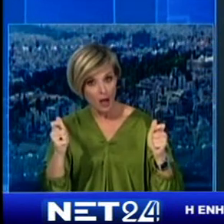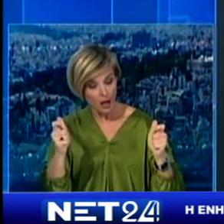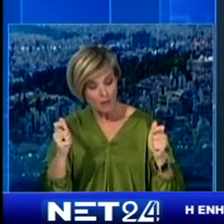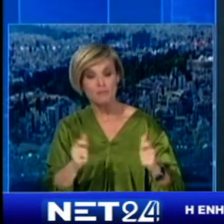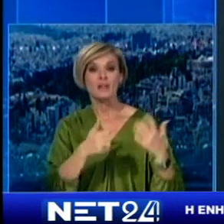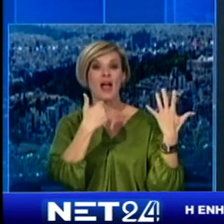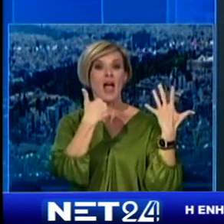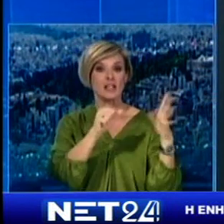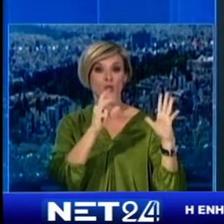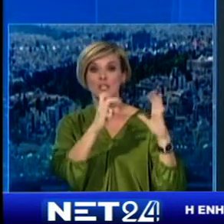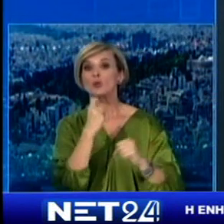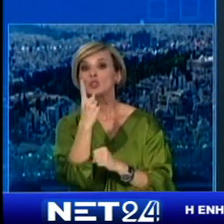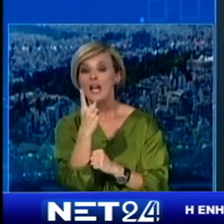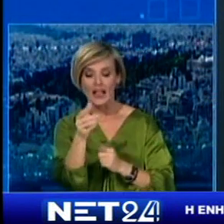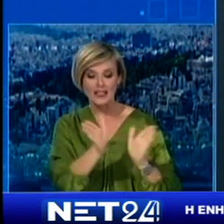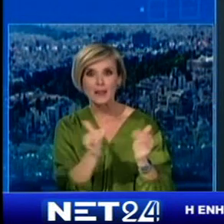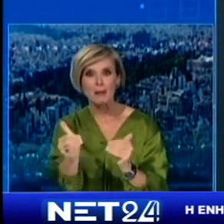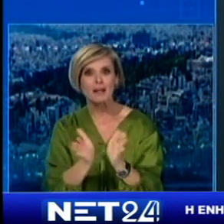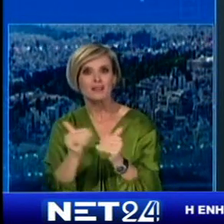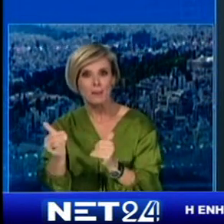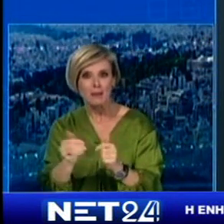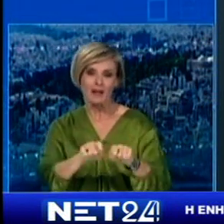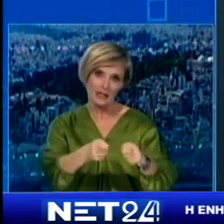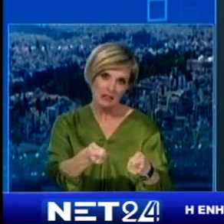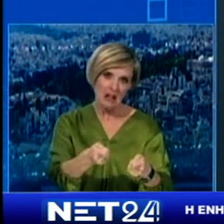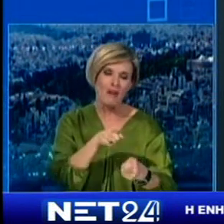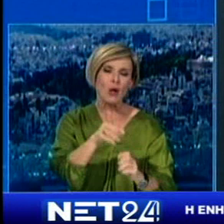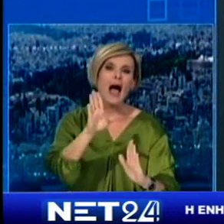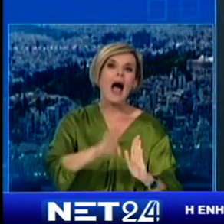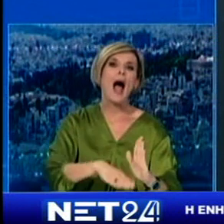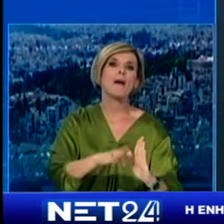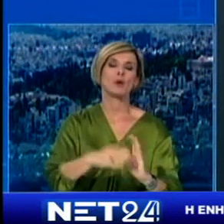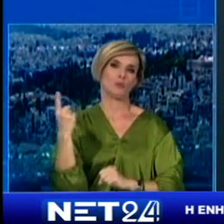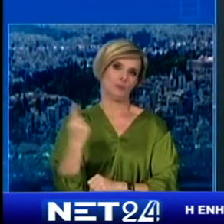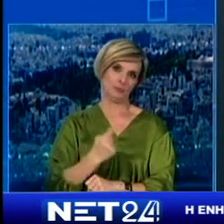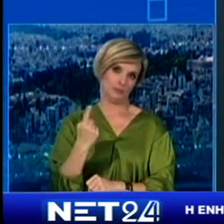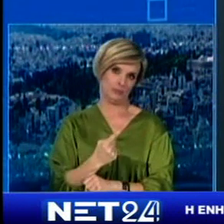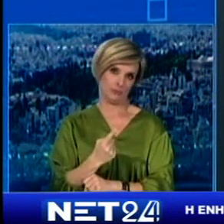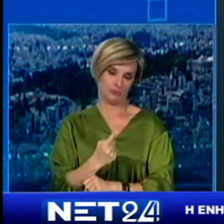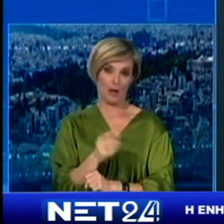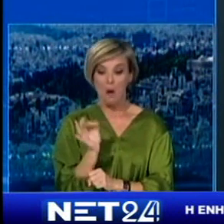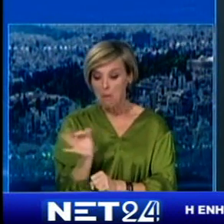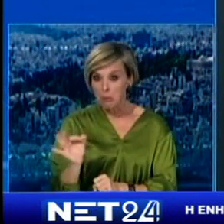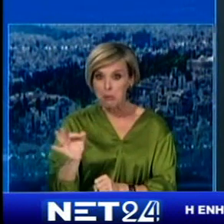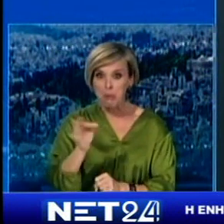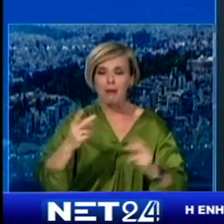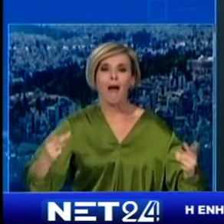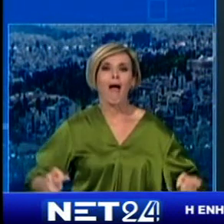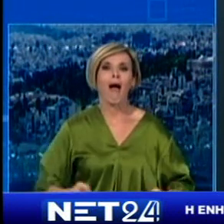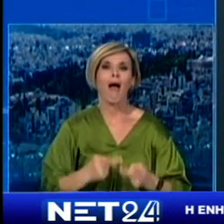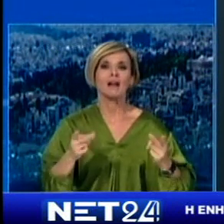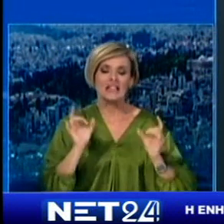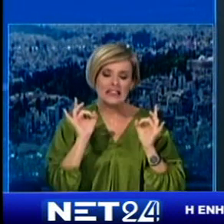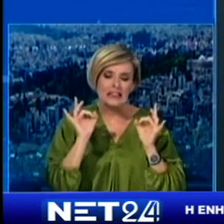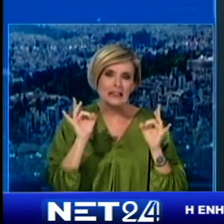σε αναστολή, ποσοστό δηλαδή 0,52 και 0,76 αντίστοιχα. Με τα κρούσματα συνήθως να πηγαίνουν από έξω